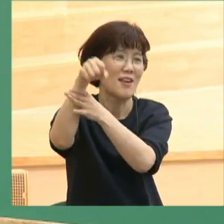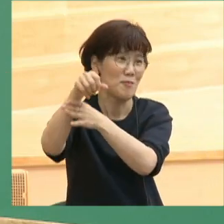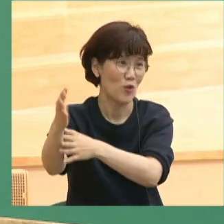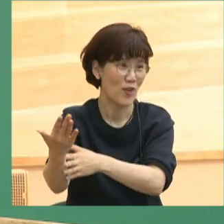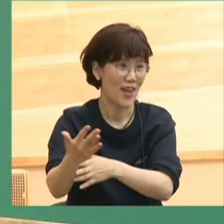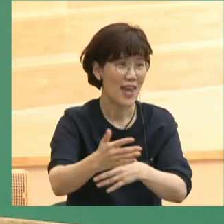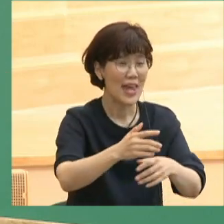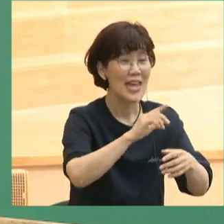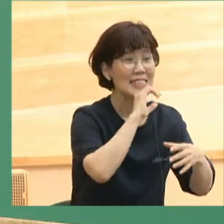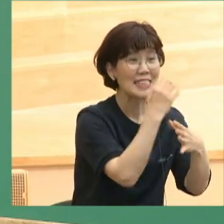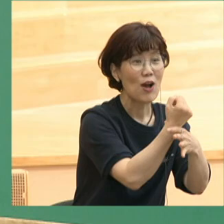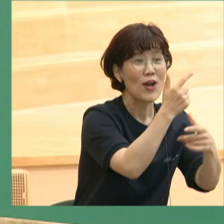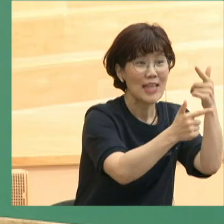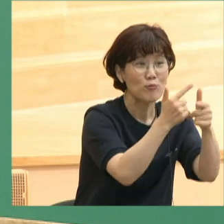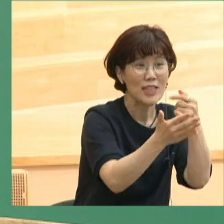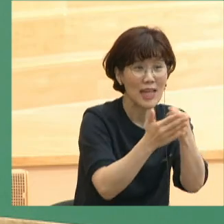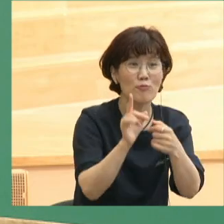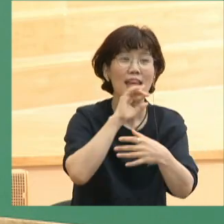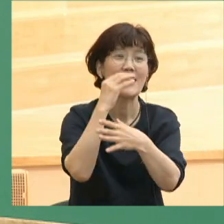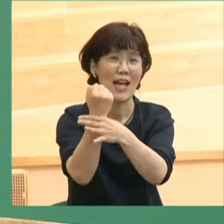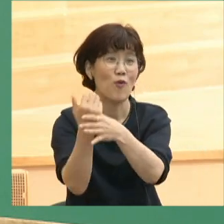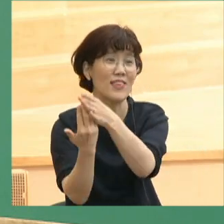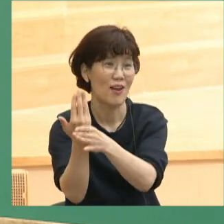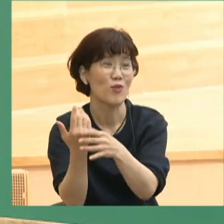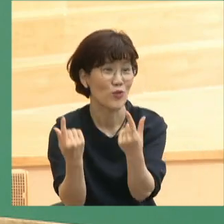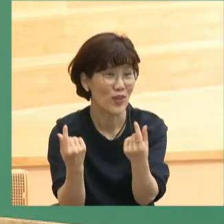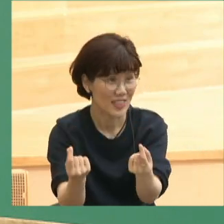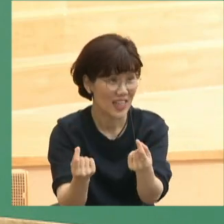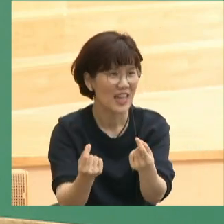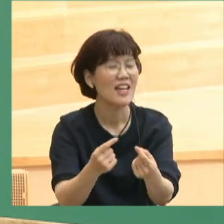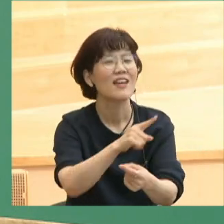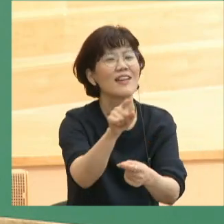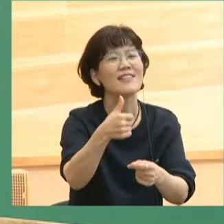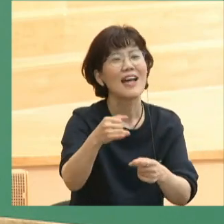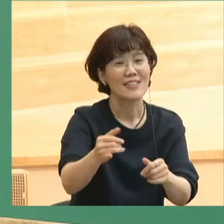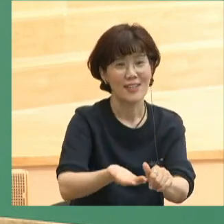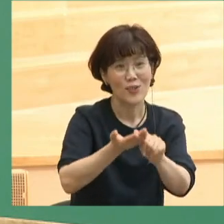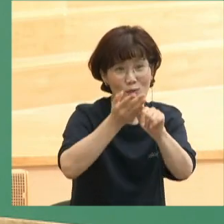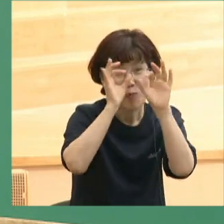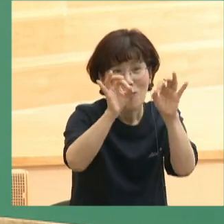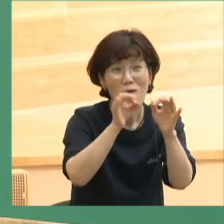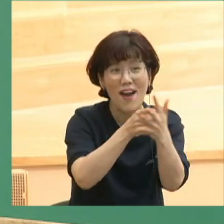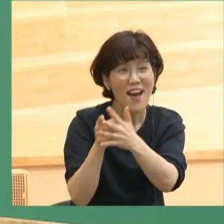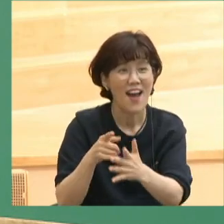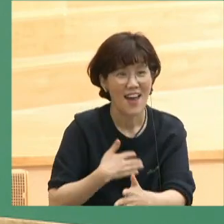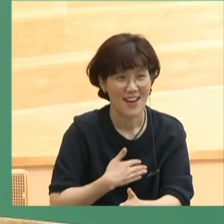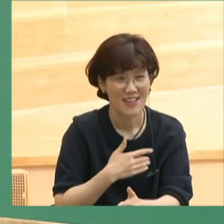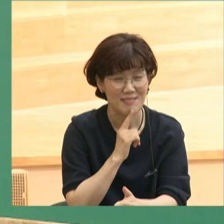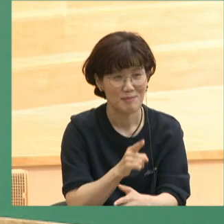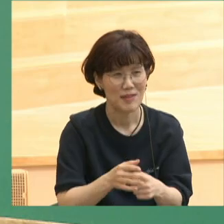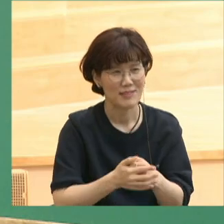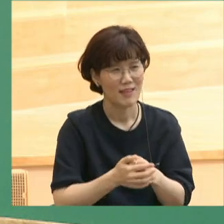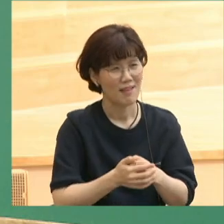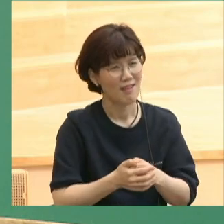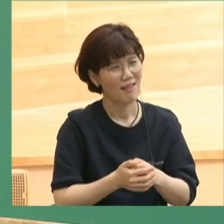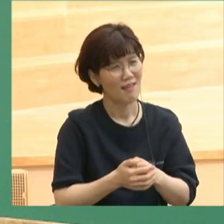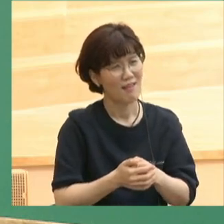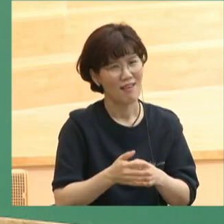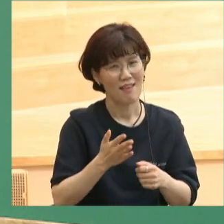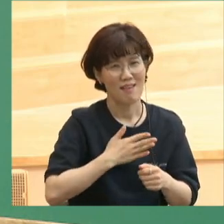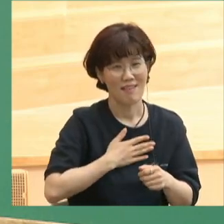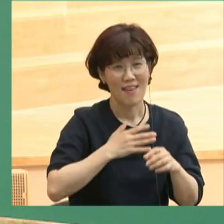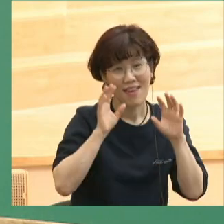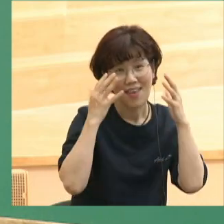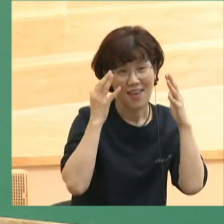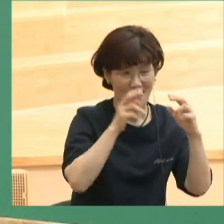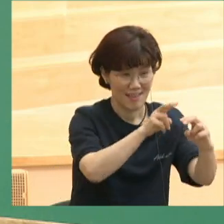원래 사과나무였기 때문에 사과 열매를 맺는다, 그 말인 거예요. 이건 여러분 우리 자녀들 키워보면 알잖아요. 우리는 한 번도요, 한 번도 애를